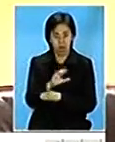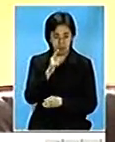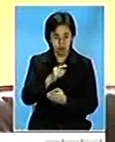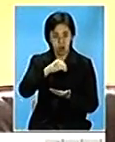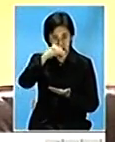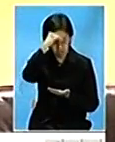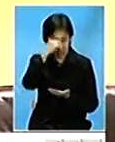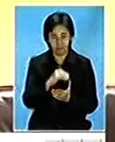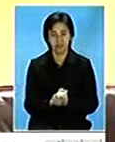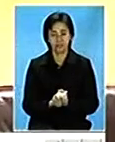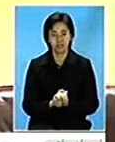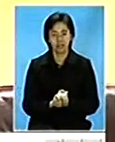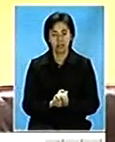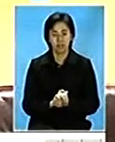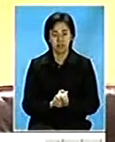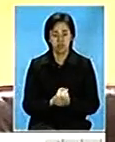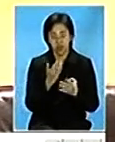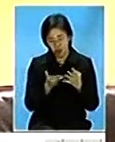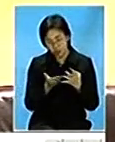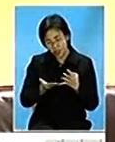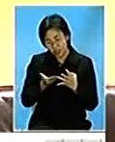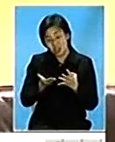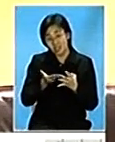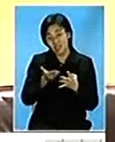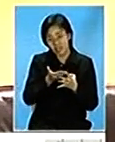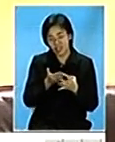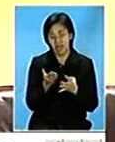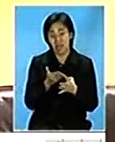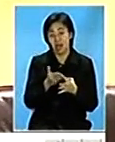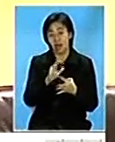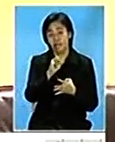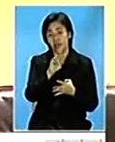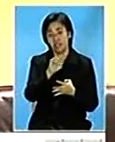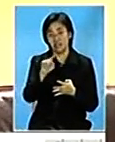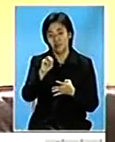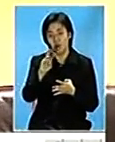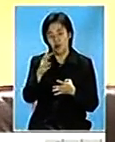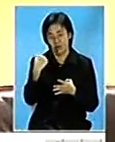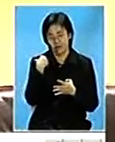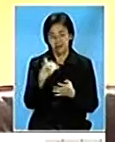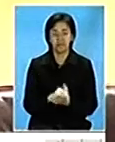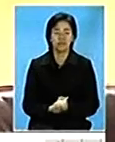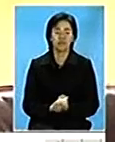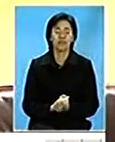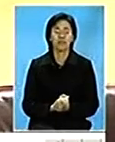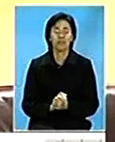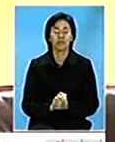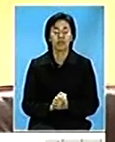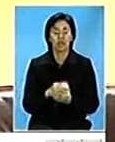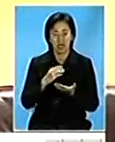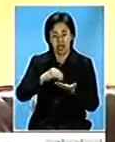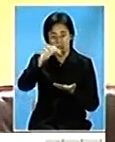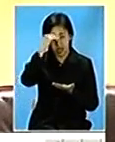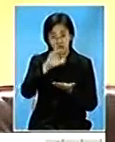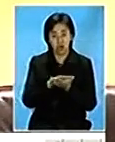นะครับก็จะเป็นตัวชี้วัดช่วงชั้นในชั้นมัธยมปลายด้วยนะครับแล้วก็สถานศึกษาต้องนำหลักสูต